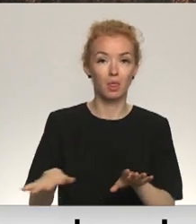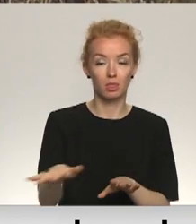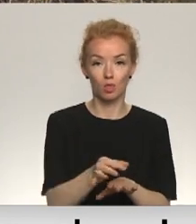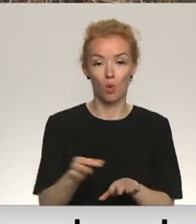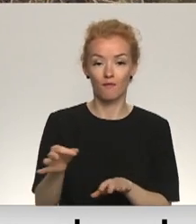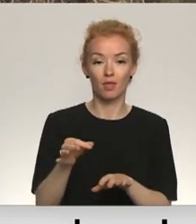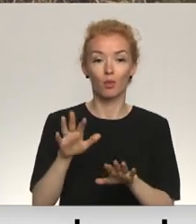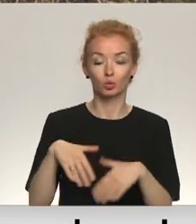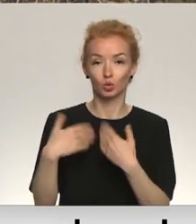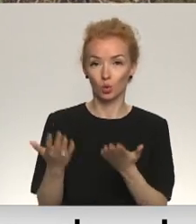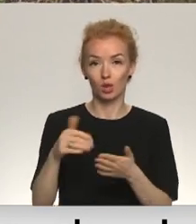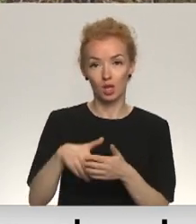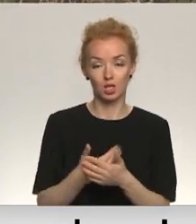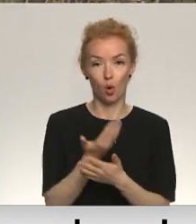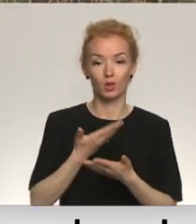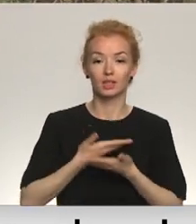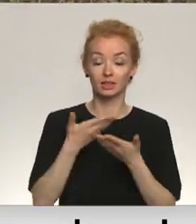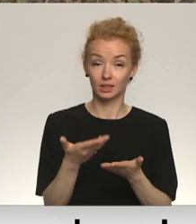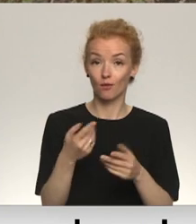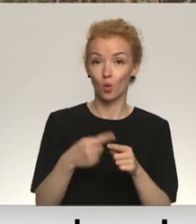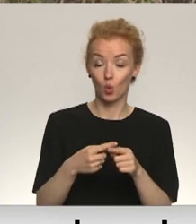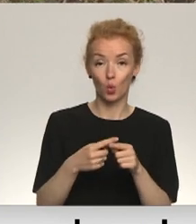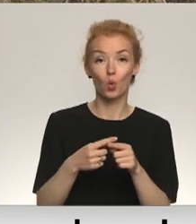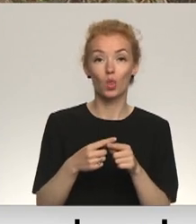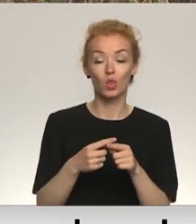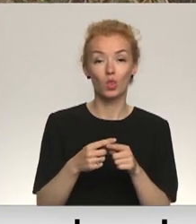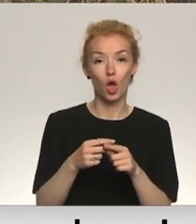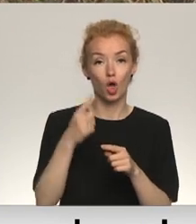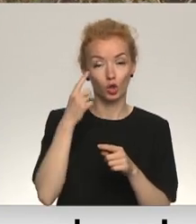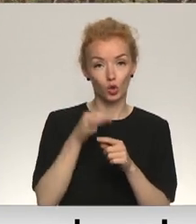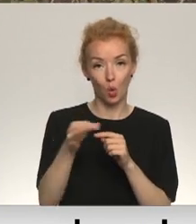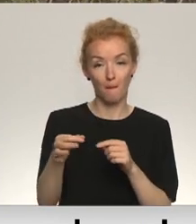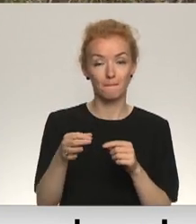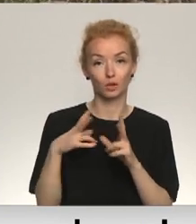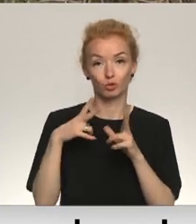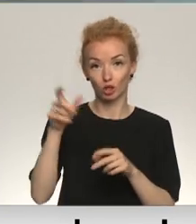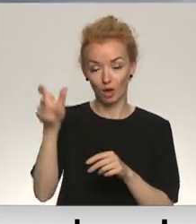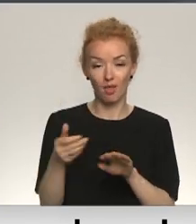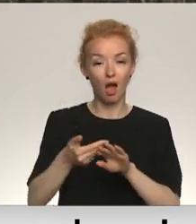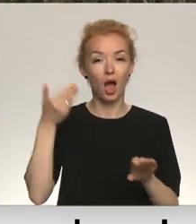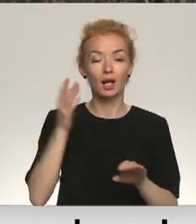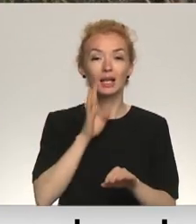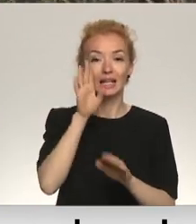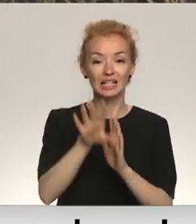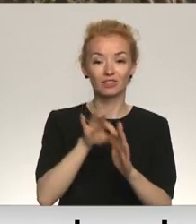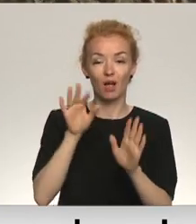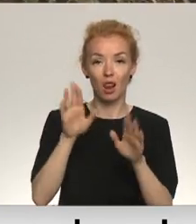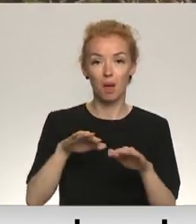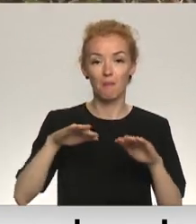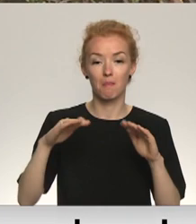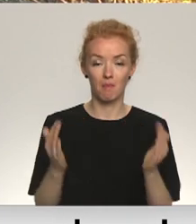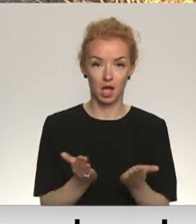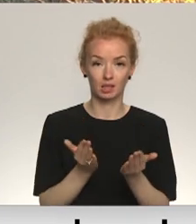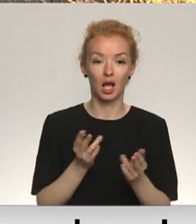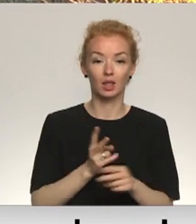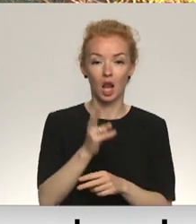tam tikšot dota jauna dzīve. Kā RTV skaidro Jelgavas novada domas priekšsētājs, agrā rīta stunda izvēlēta, lai pēc iespējas